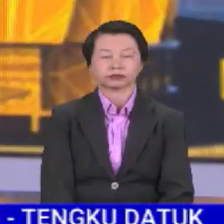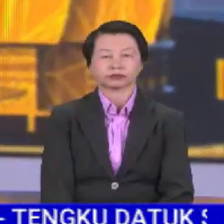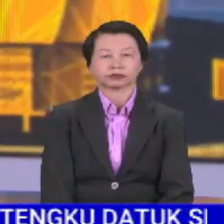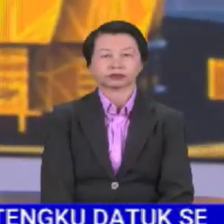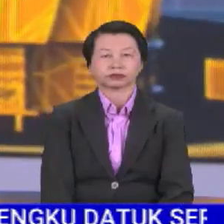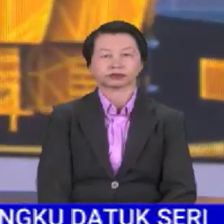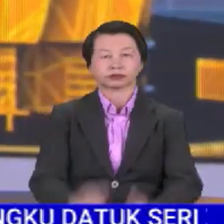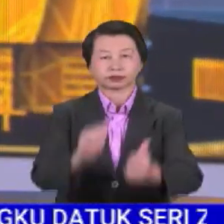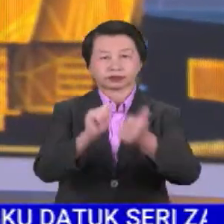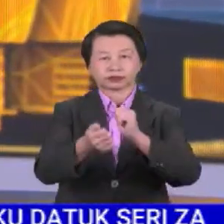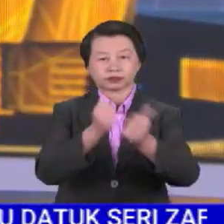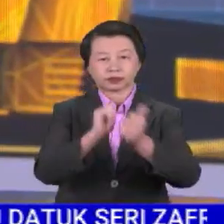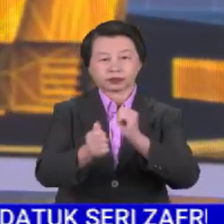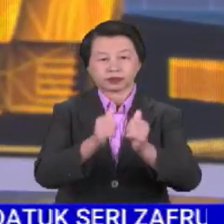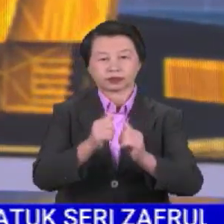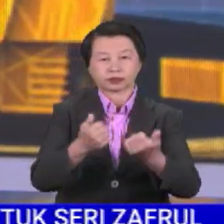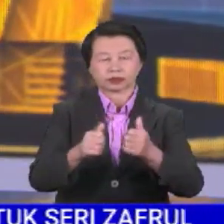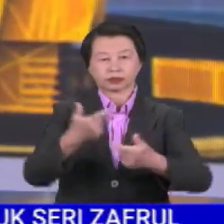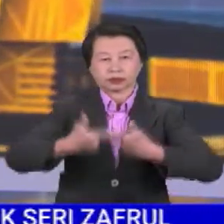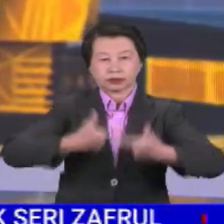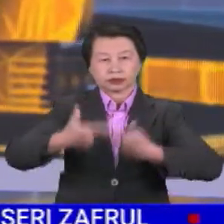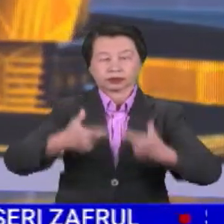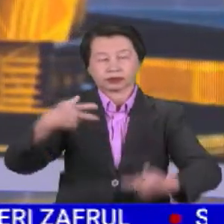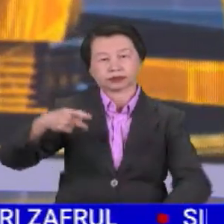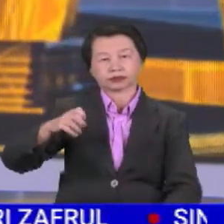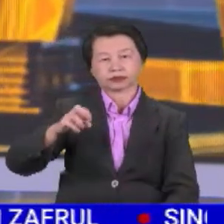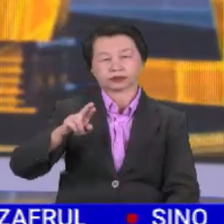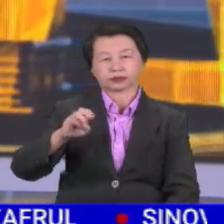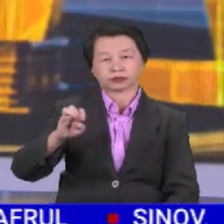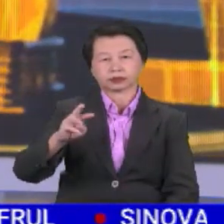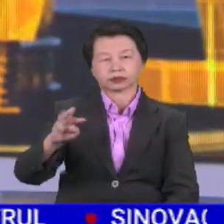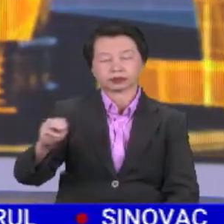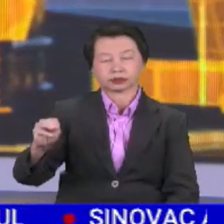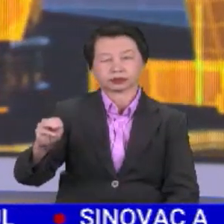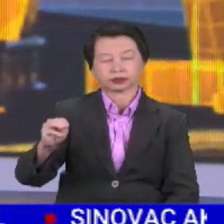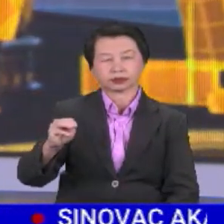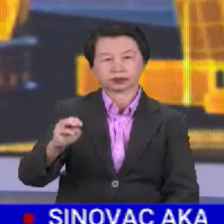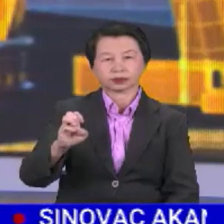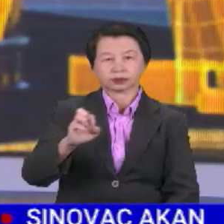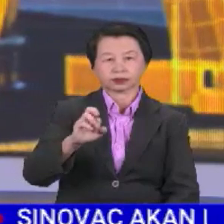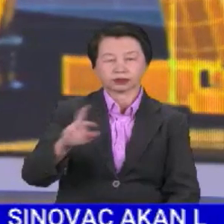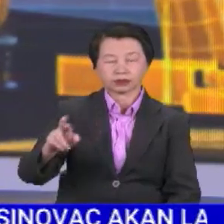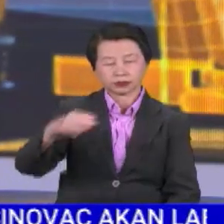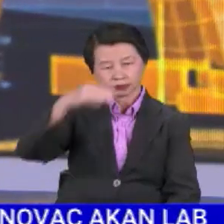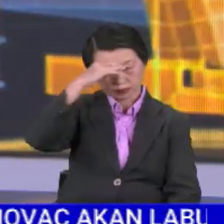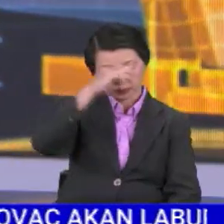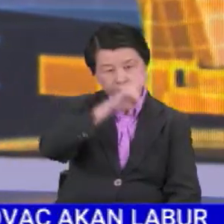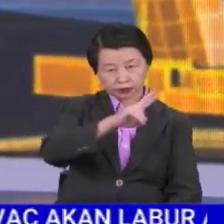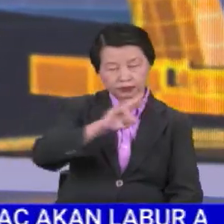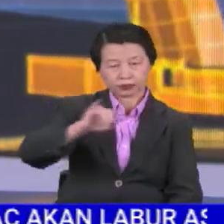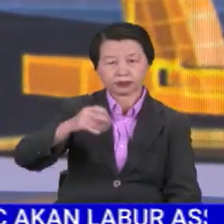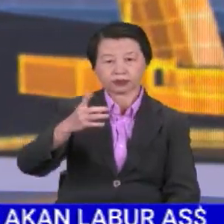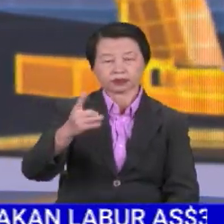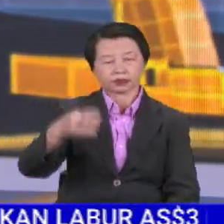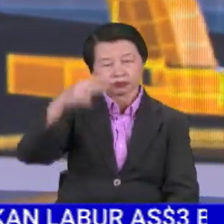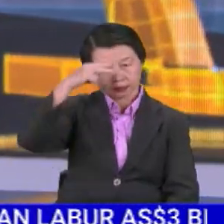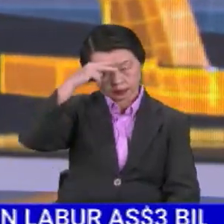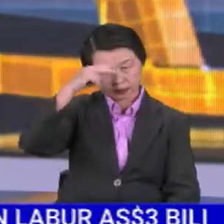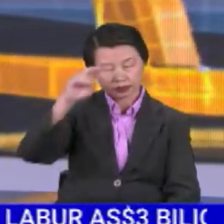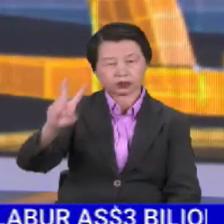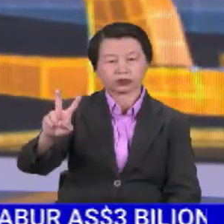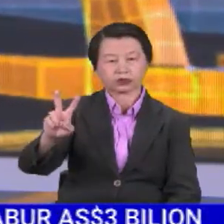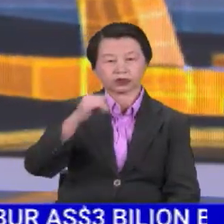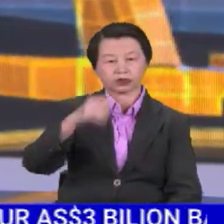perkembangan sukar menyebabkan aksi Liga premie pasukan johodaro takzim 2 jadi TII 2 mengesahkan kejuaraan musim ini